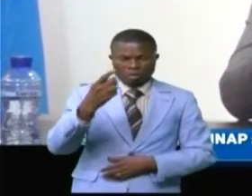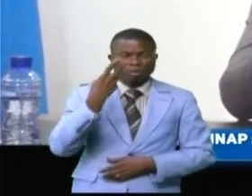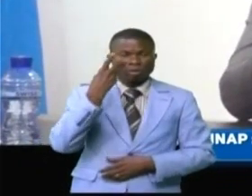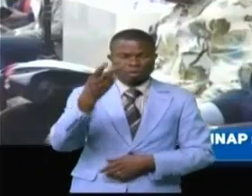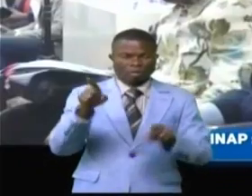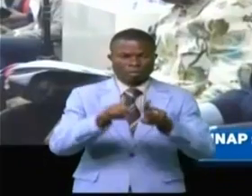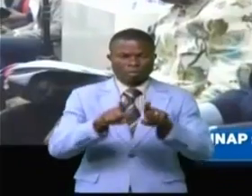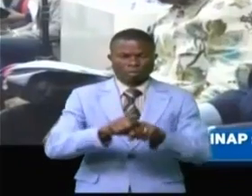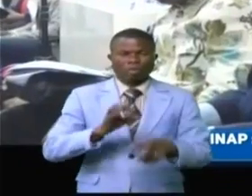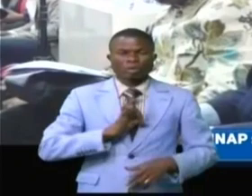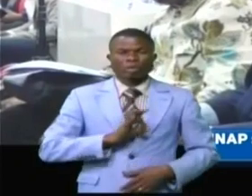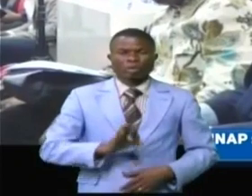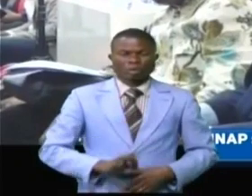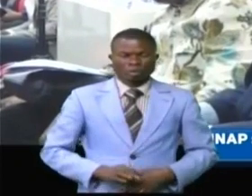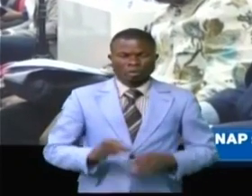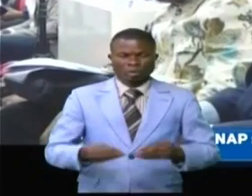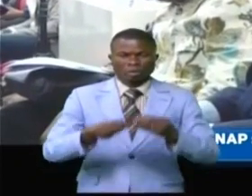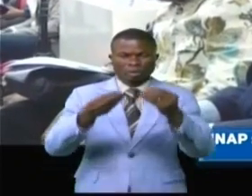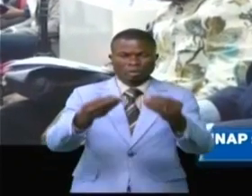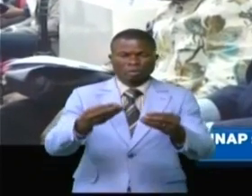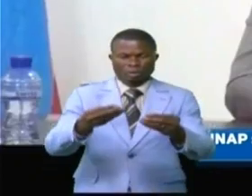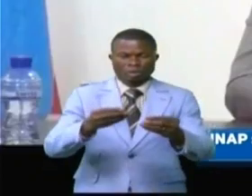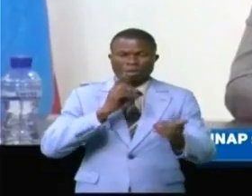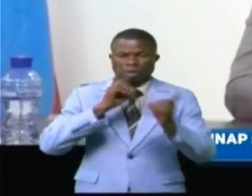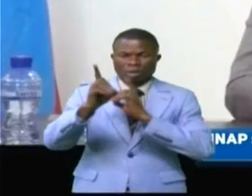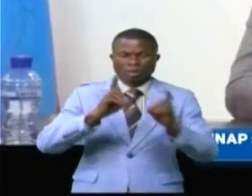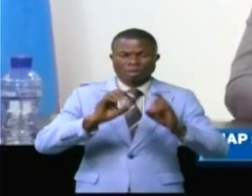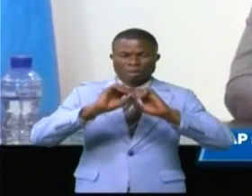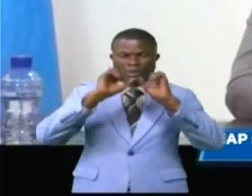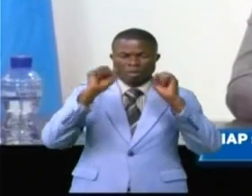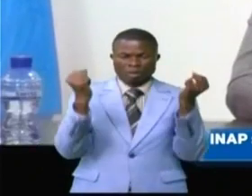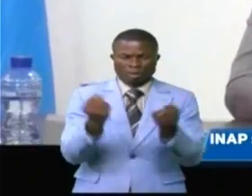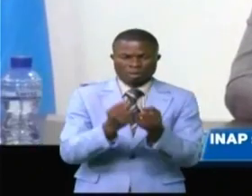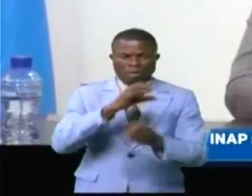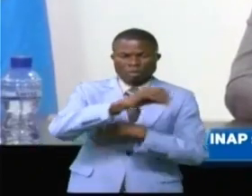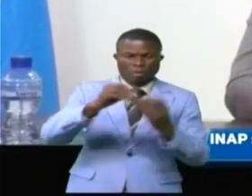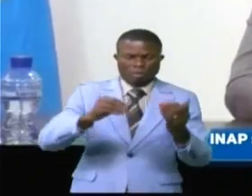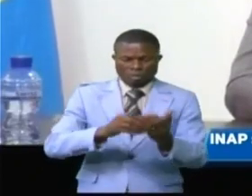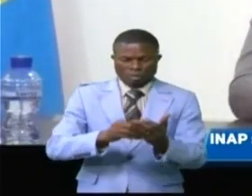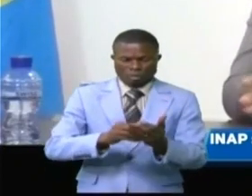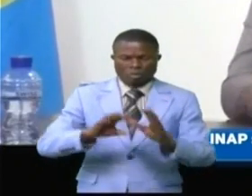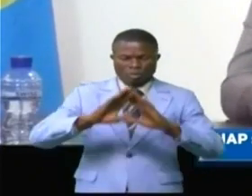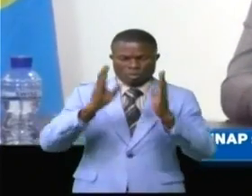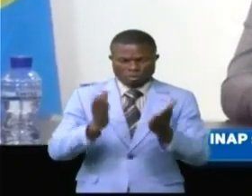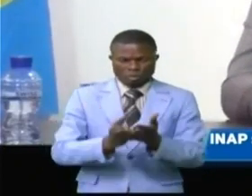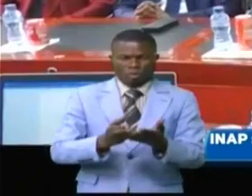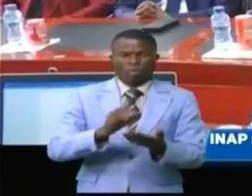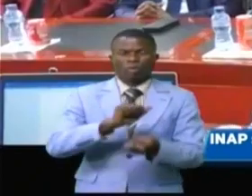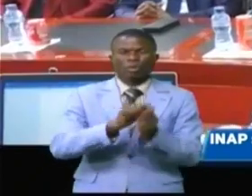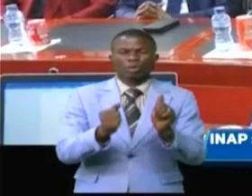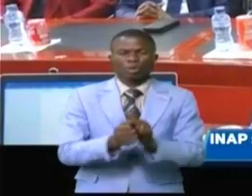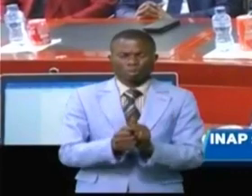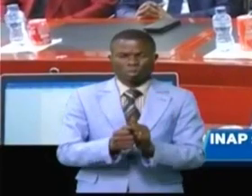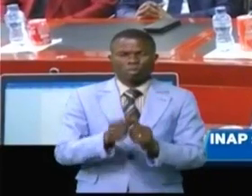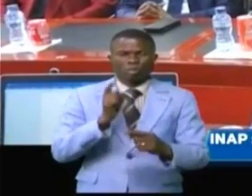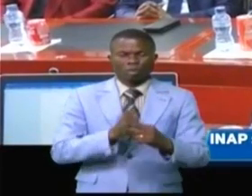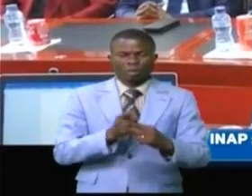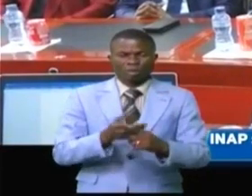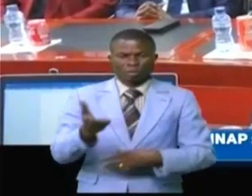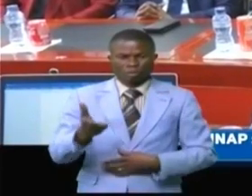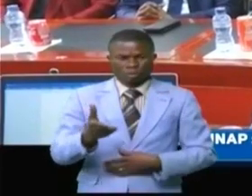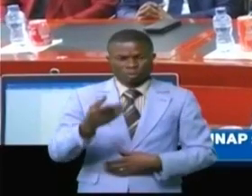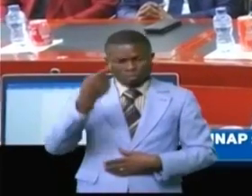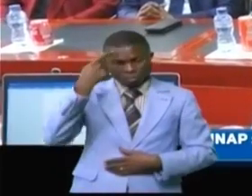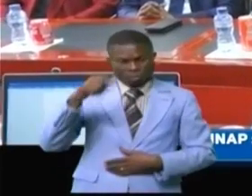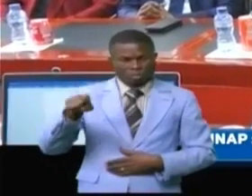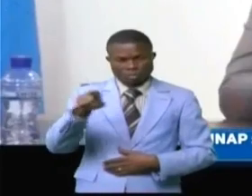président de la République qui place les dialogues sociaux au centre de toutes les préoccupations. Pour lui, il ne faut